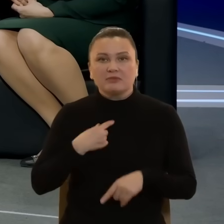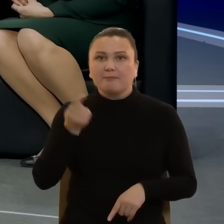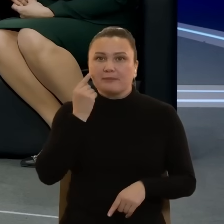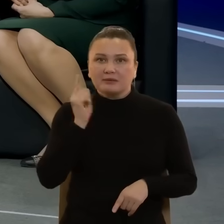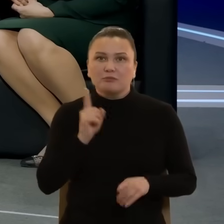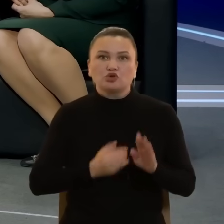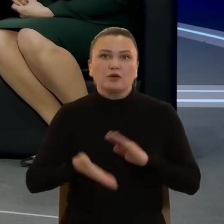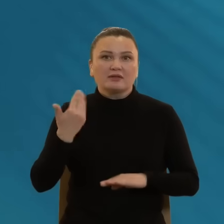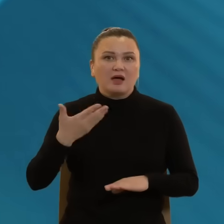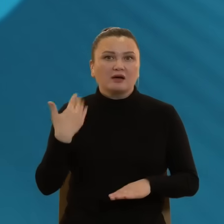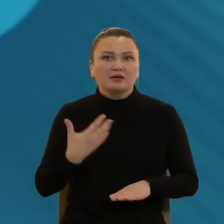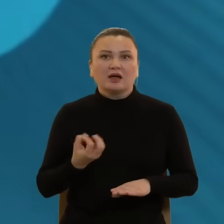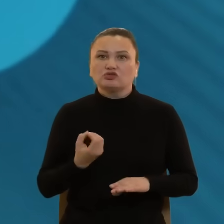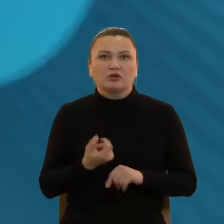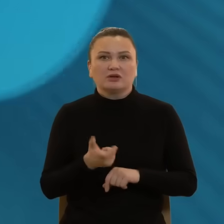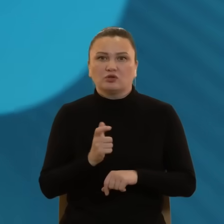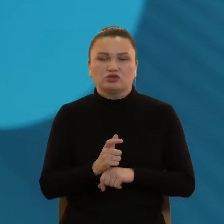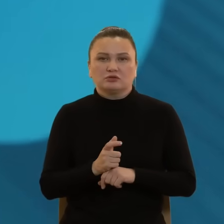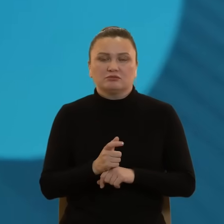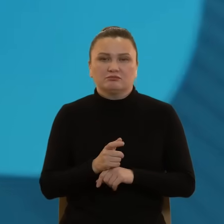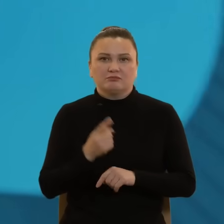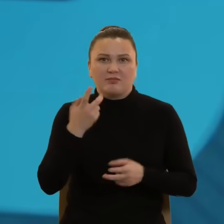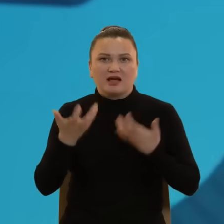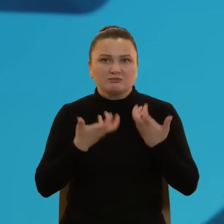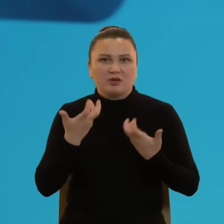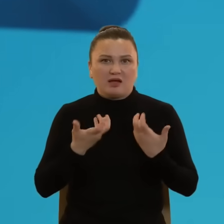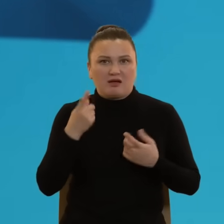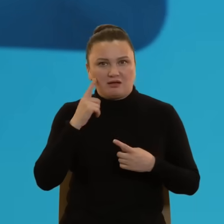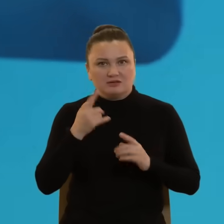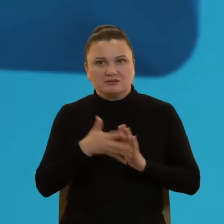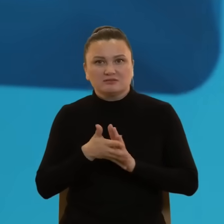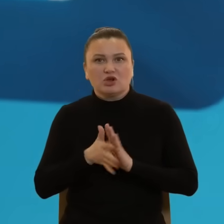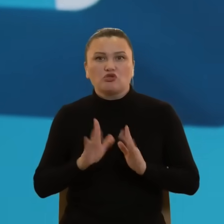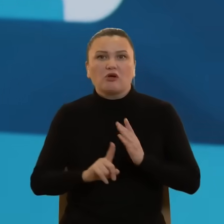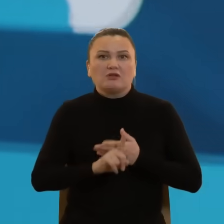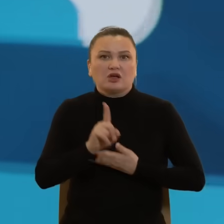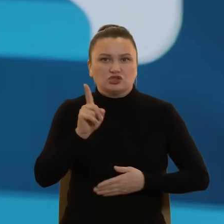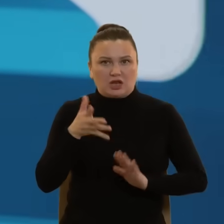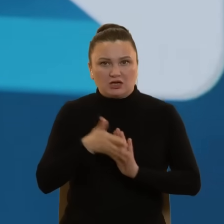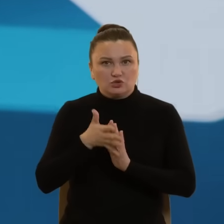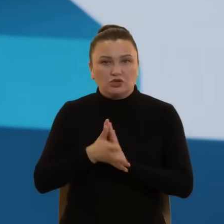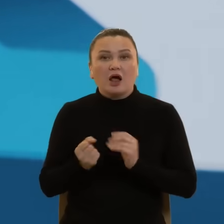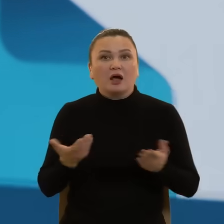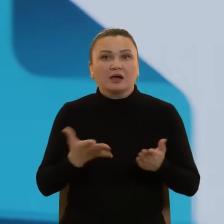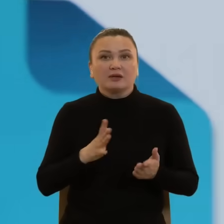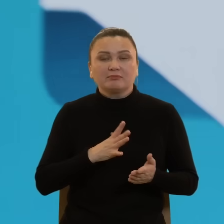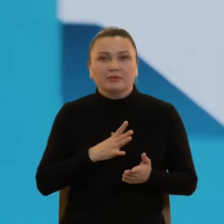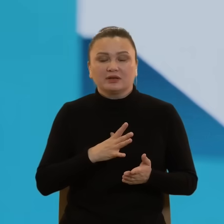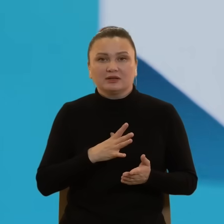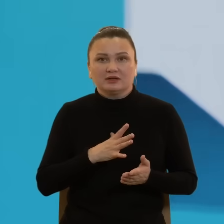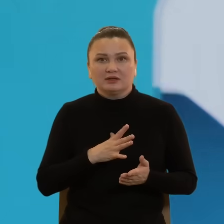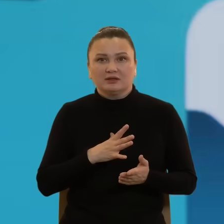что тогда еще не совсем полноценно в них разбирались, да, только начинали это изучение. А какие были подходы